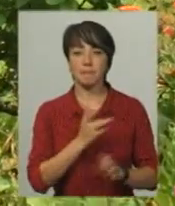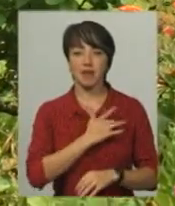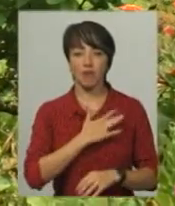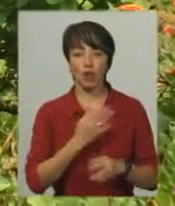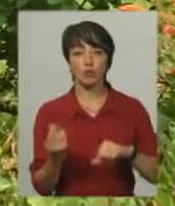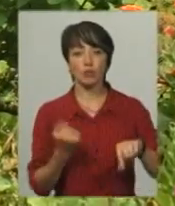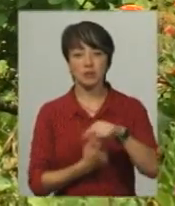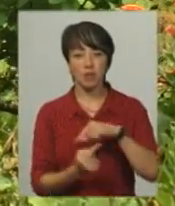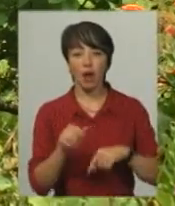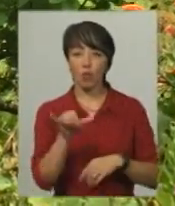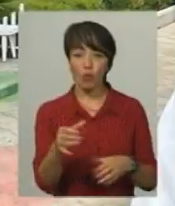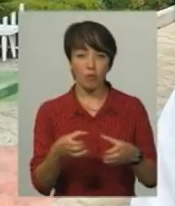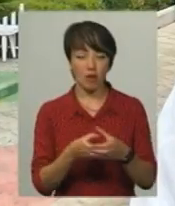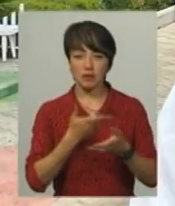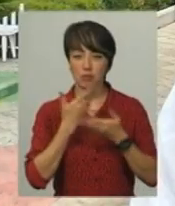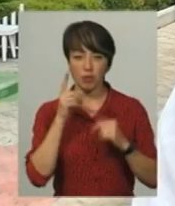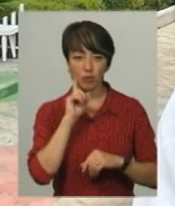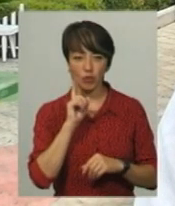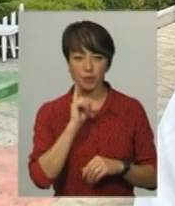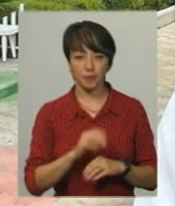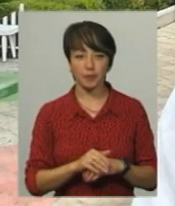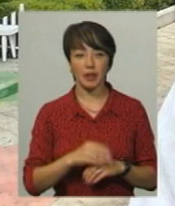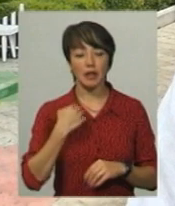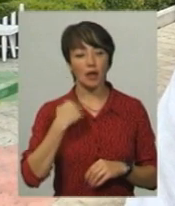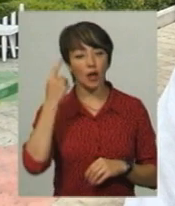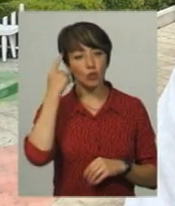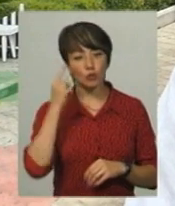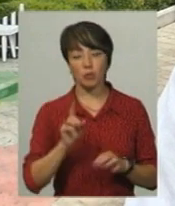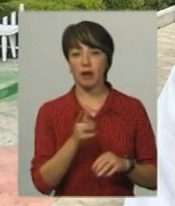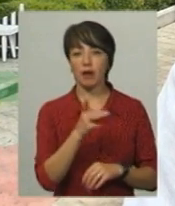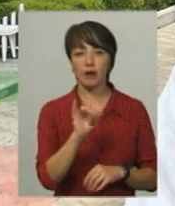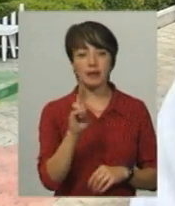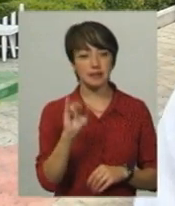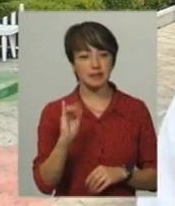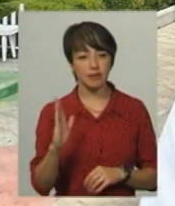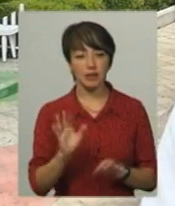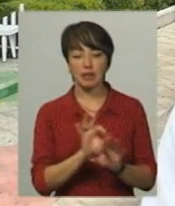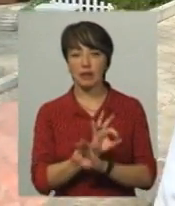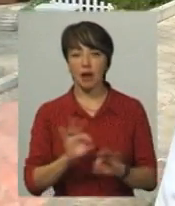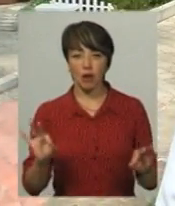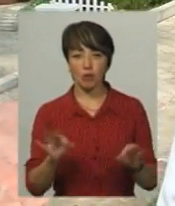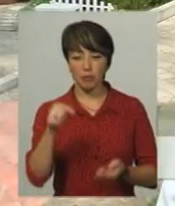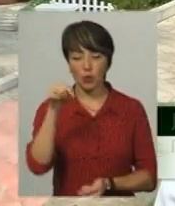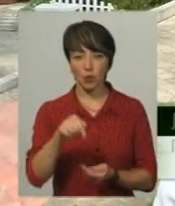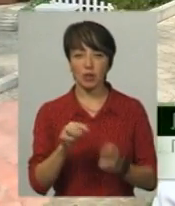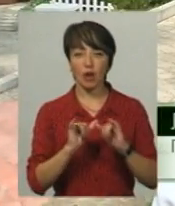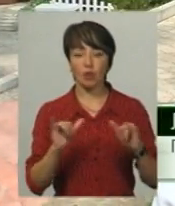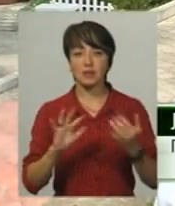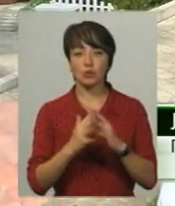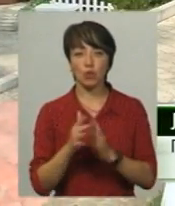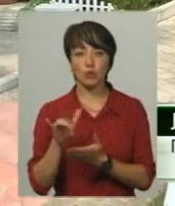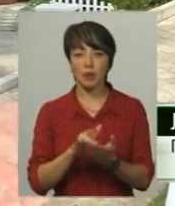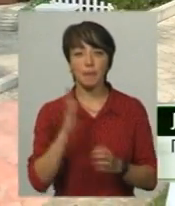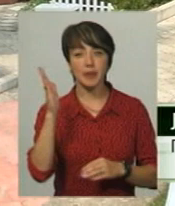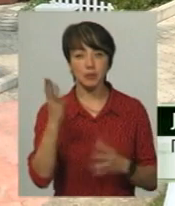а їх в громади поки немає. Я думаю, що Гриців ідеально підходить для розвитку сільського туризму. Я думаю, що на перспективу